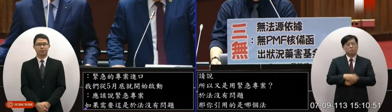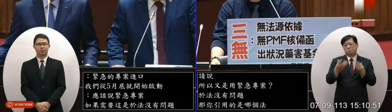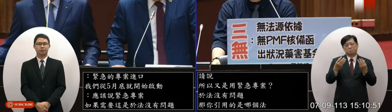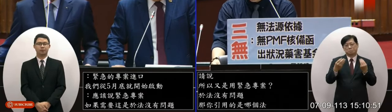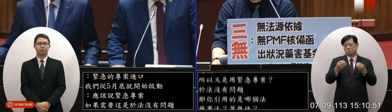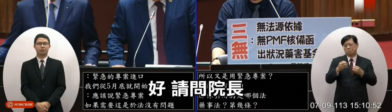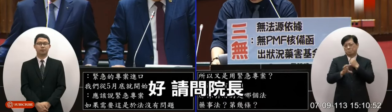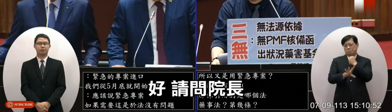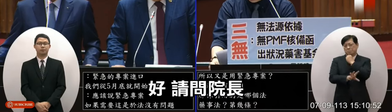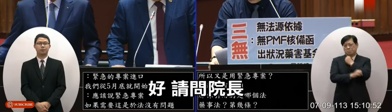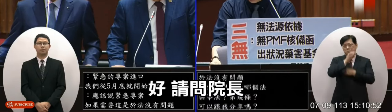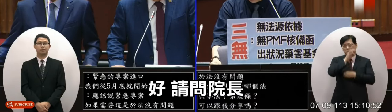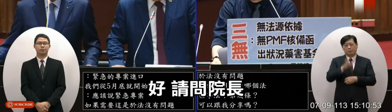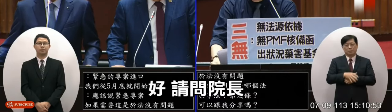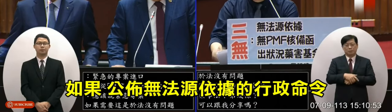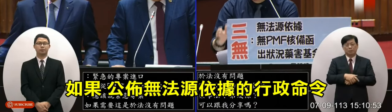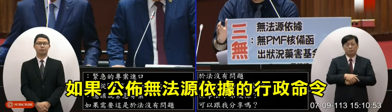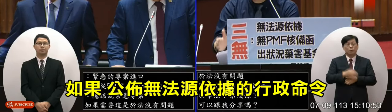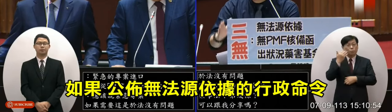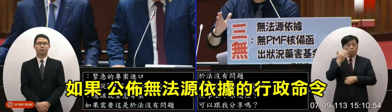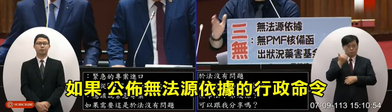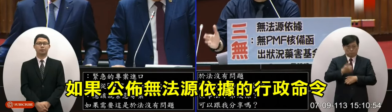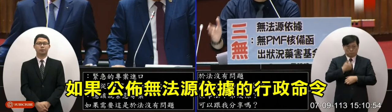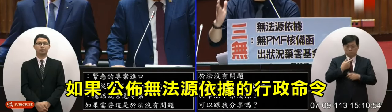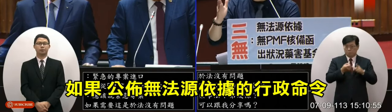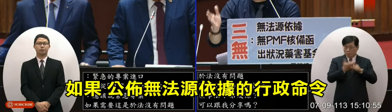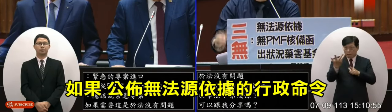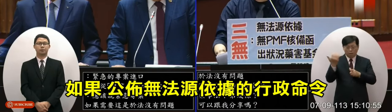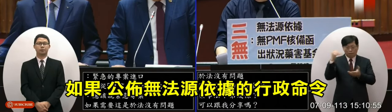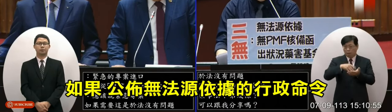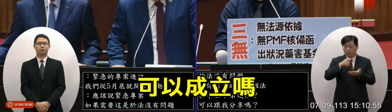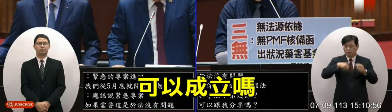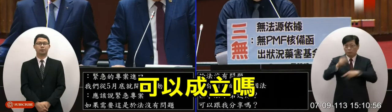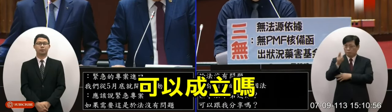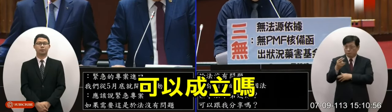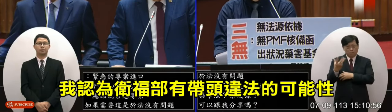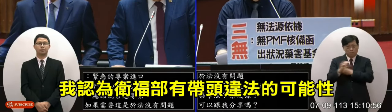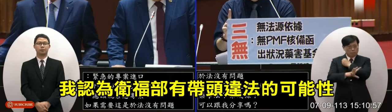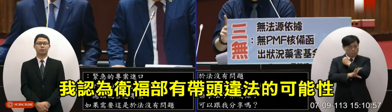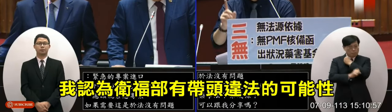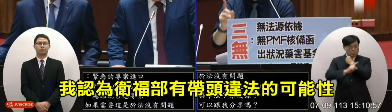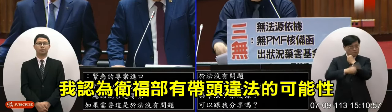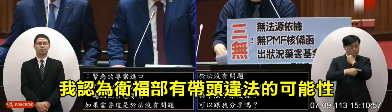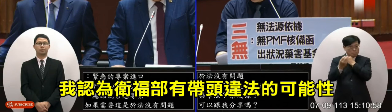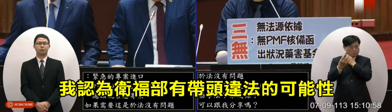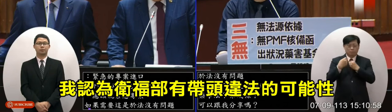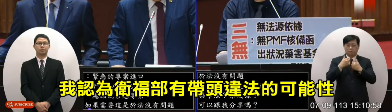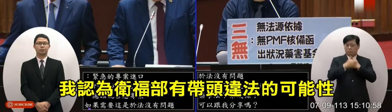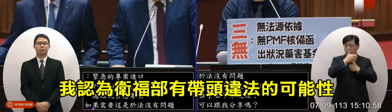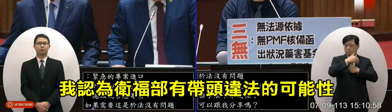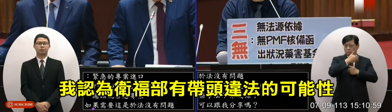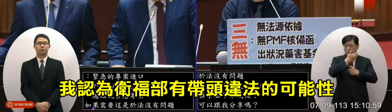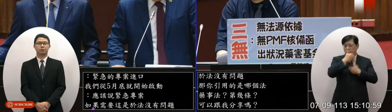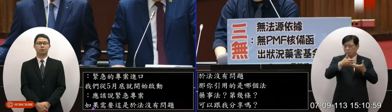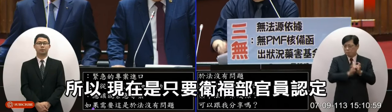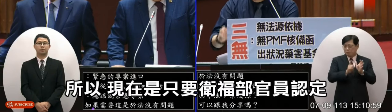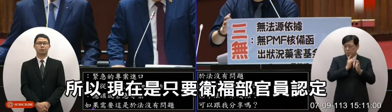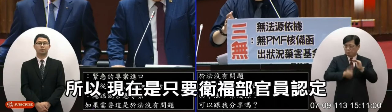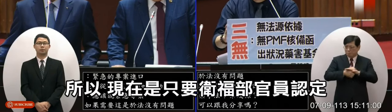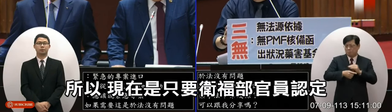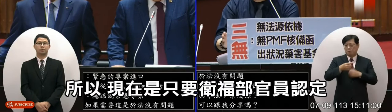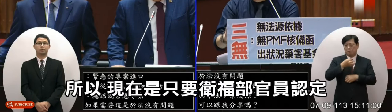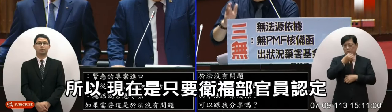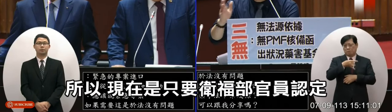源依据。好，请问院长，如果公布无法源依据的行政命令，可以成立吗？ 我认为卫福部有带头违法的可能性哦。所